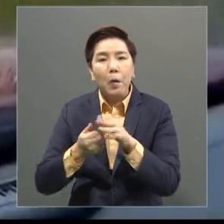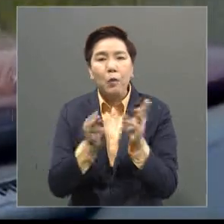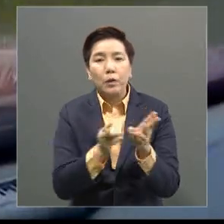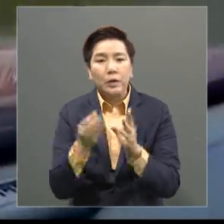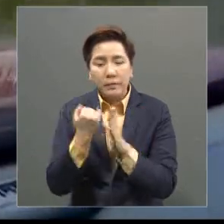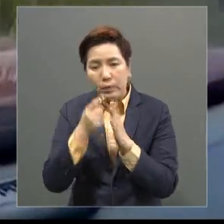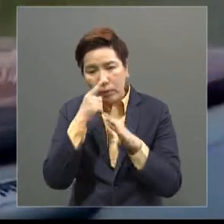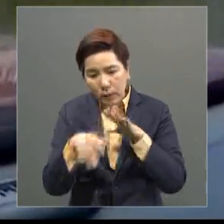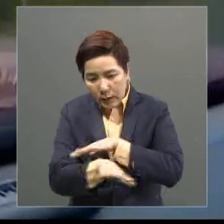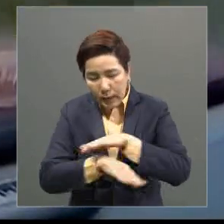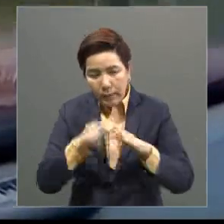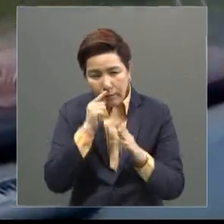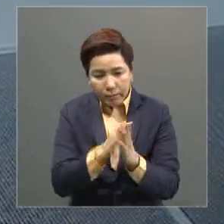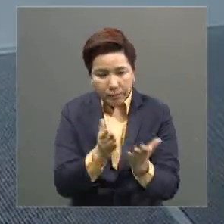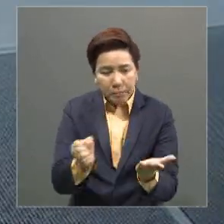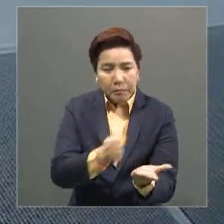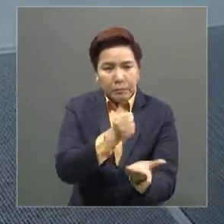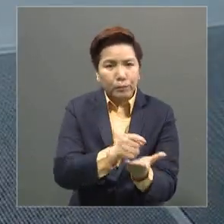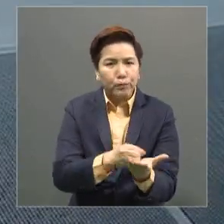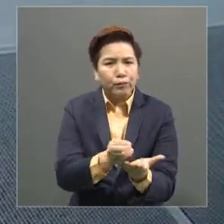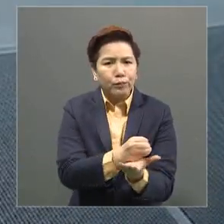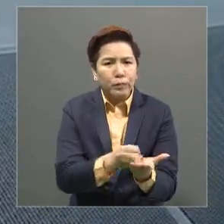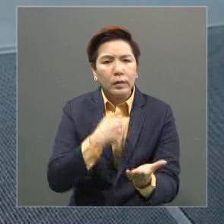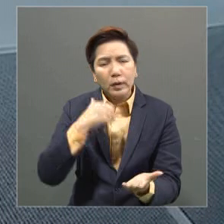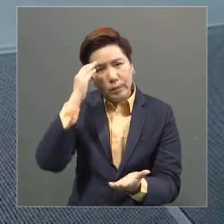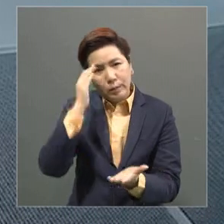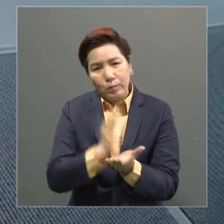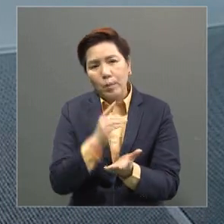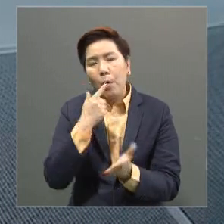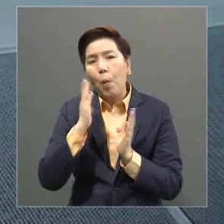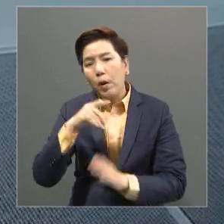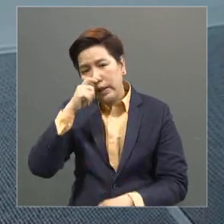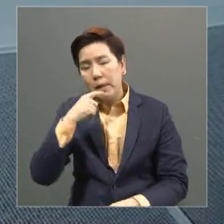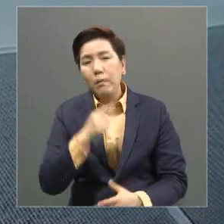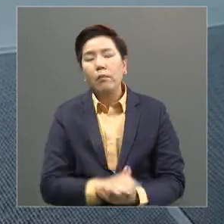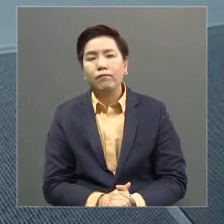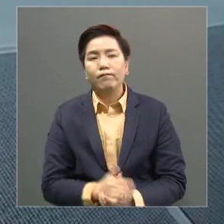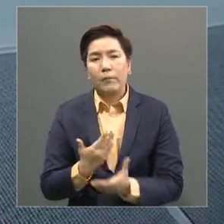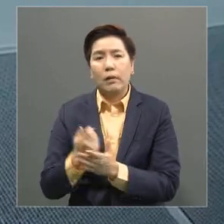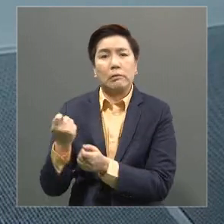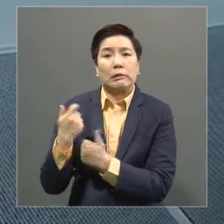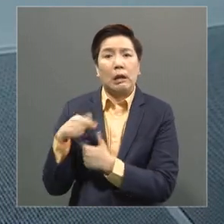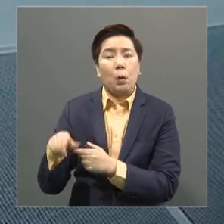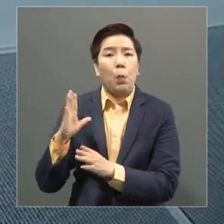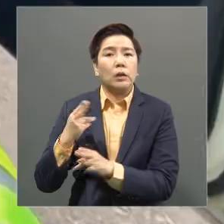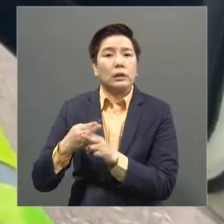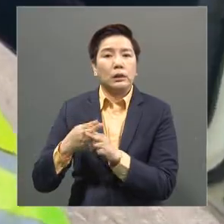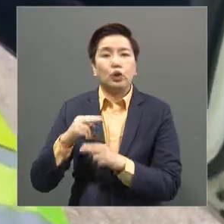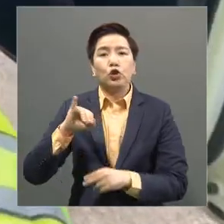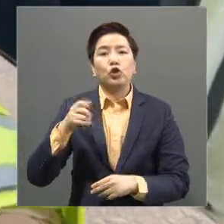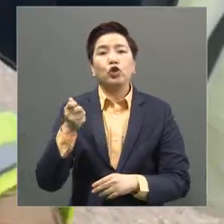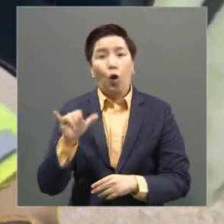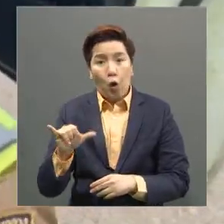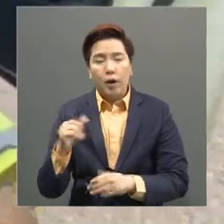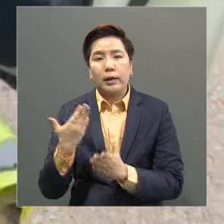สอบเอกสารหนังสือเดินทางไม่มีตราประทับนะคะเบื้องต้นผู้ต้องหาคนไทยให้การว่ารับจ้างมาจากคนนึงชื่อว่านางจอย